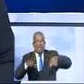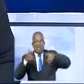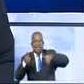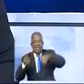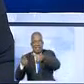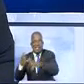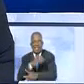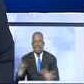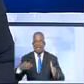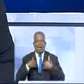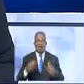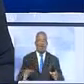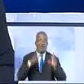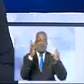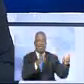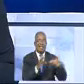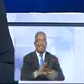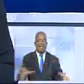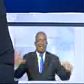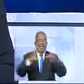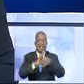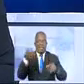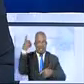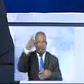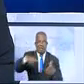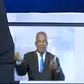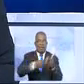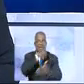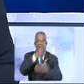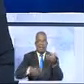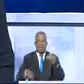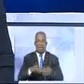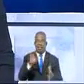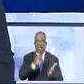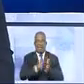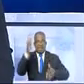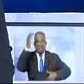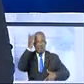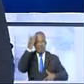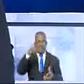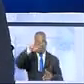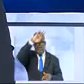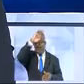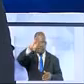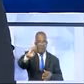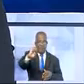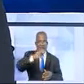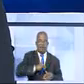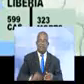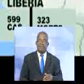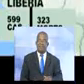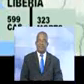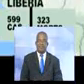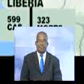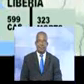entités ont décidé de fédérer leurs actions pour une lutte plus efficace sur le terrain. Adama Kamagaté, Gabriel Zani.